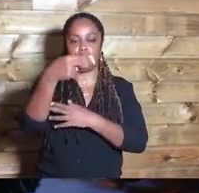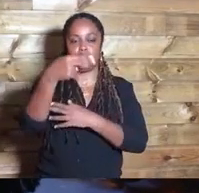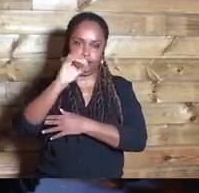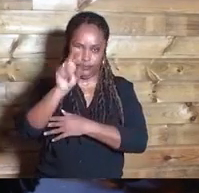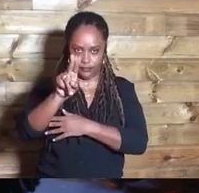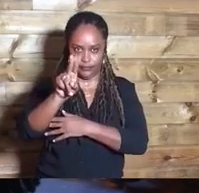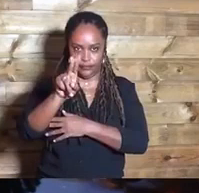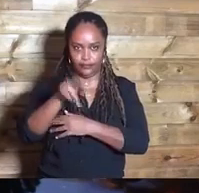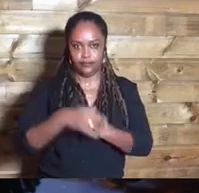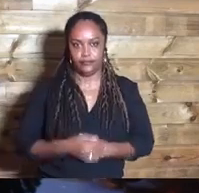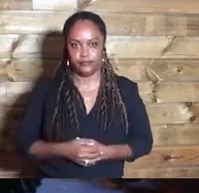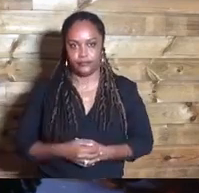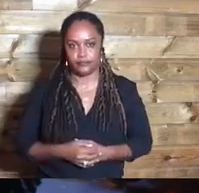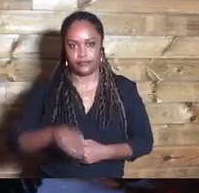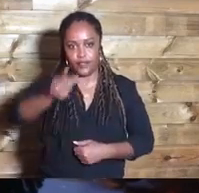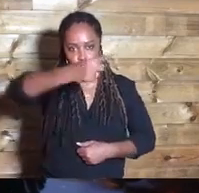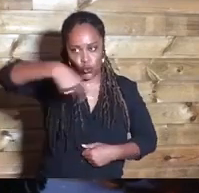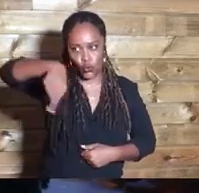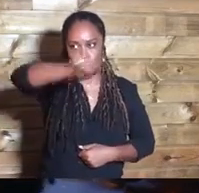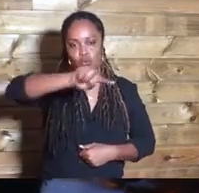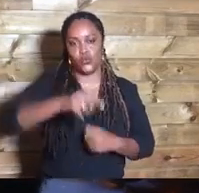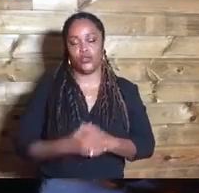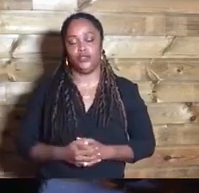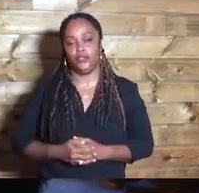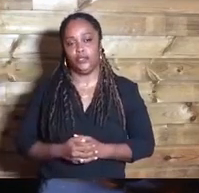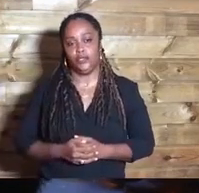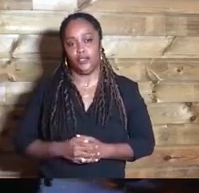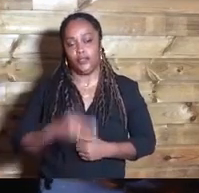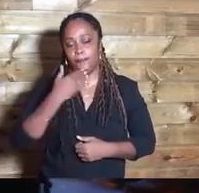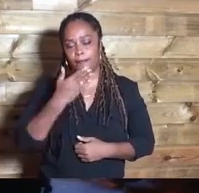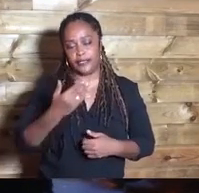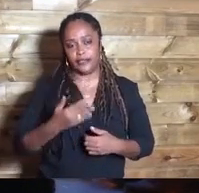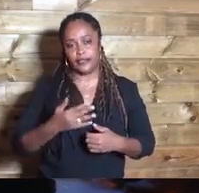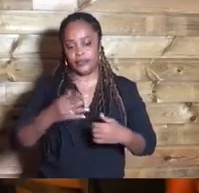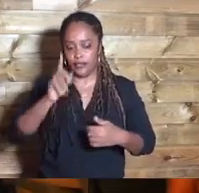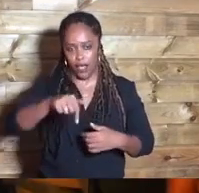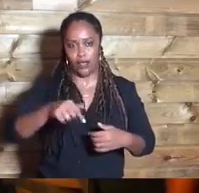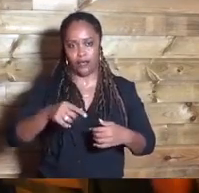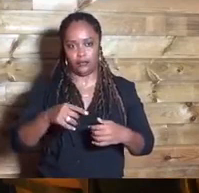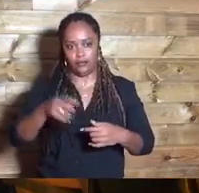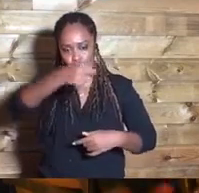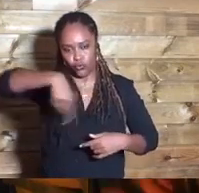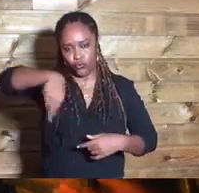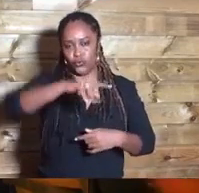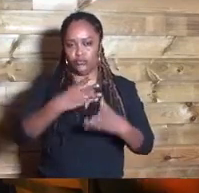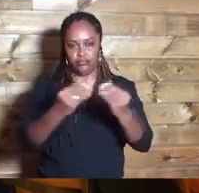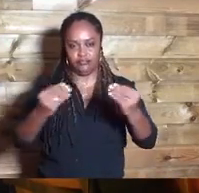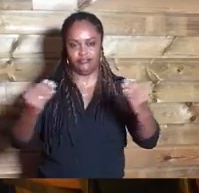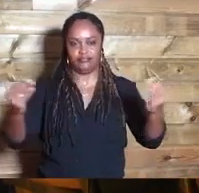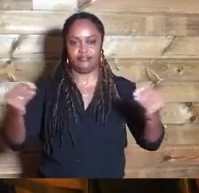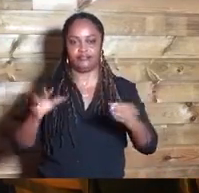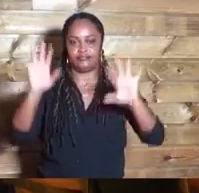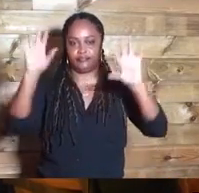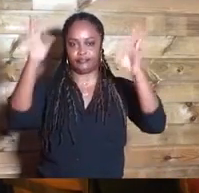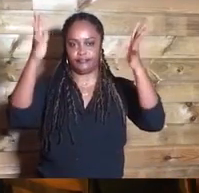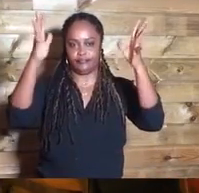dites nous ANAG, mais nous engagés, merci la mouvance jeunesse. Minou, et nous c'est en l'eau. Merci.